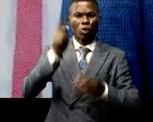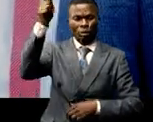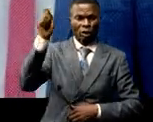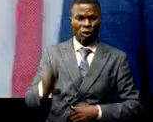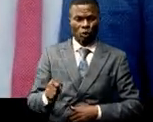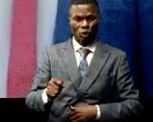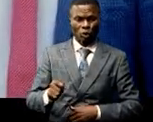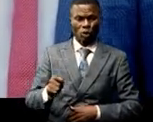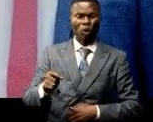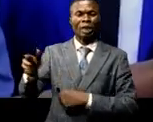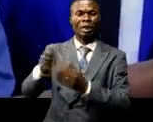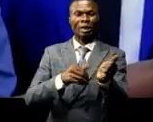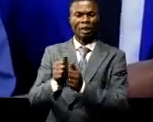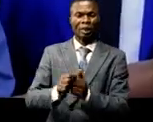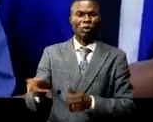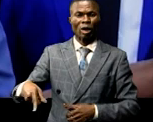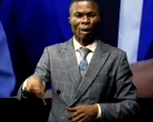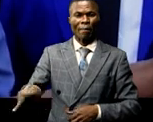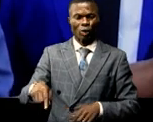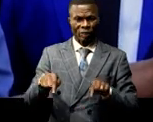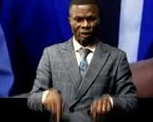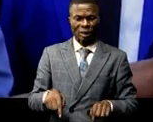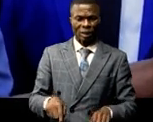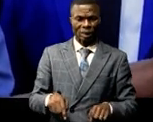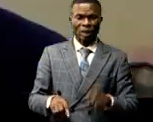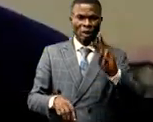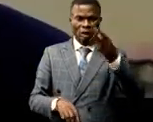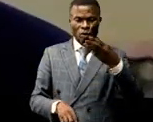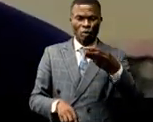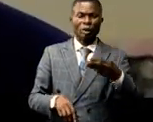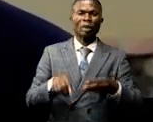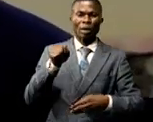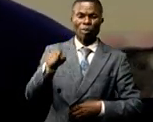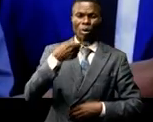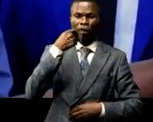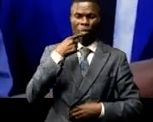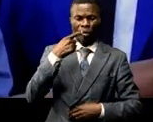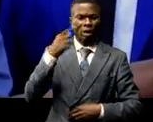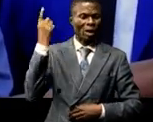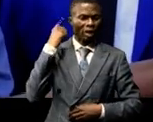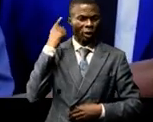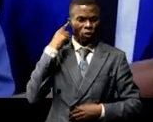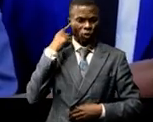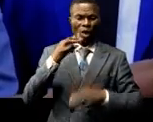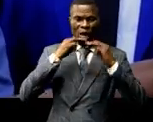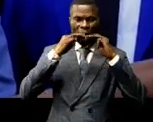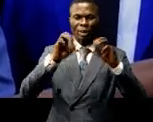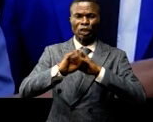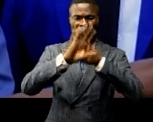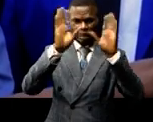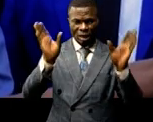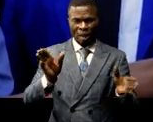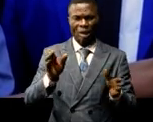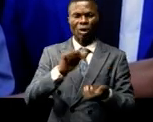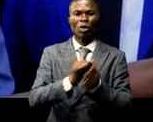dans la province de l'Ituri. Et troisième chose, c'était aussi recueillir de l'autorité un message clair par rapport